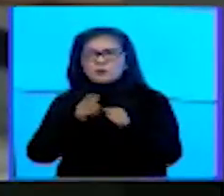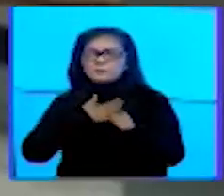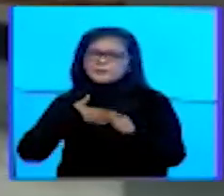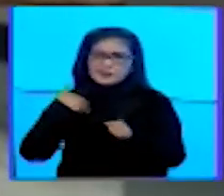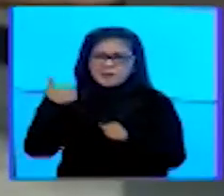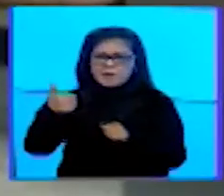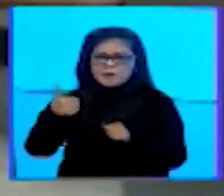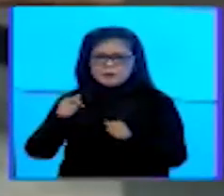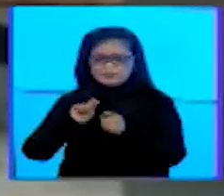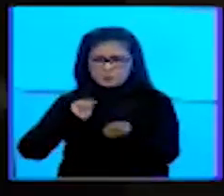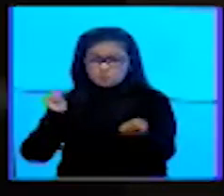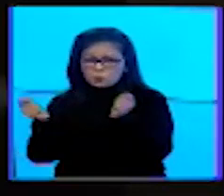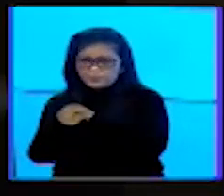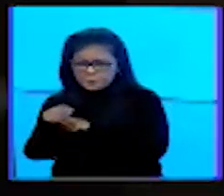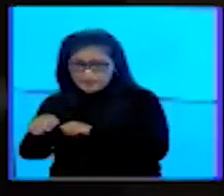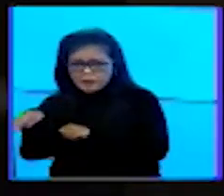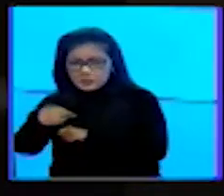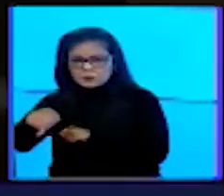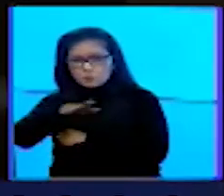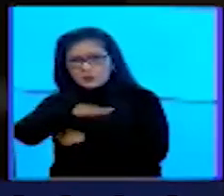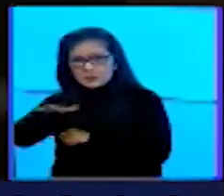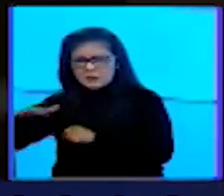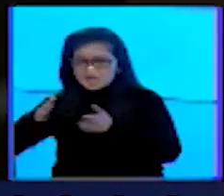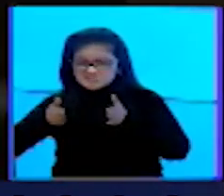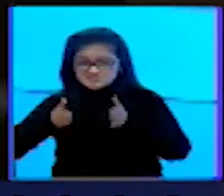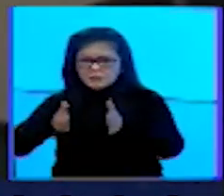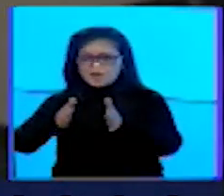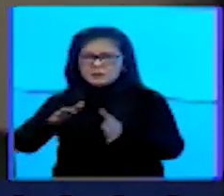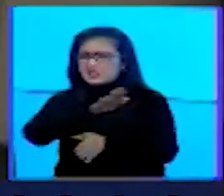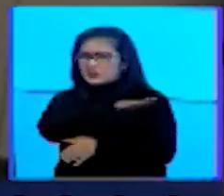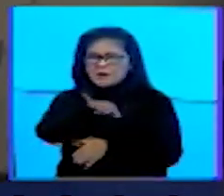paradigma tentang anak jalanan. Mereka tetap sama, dia adalah